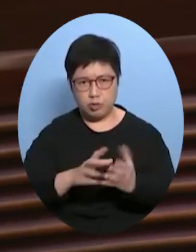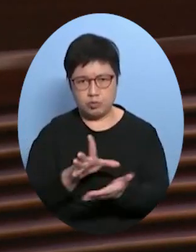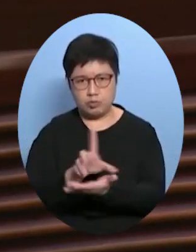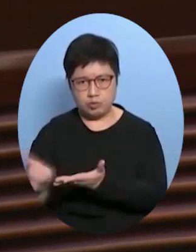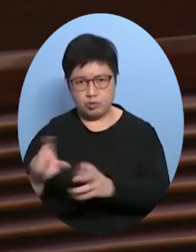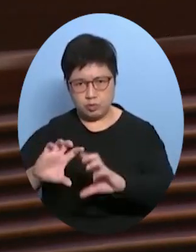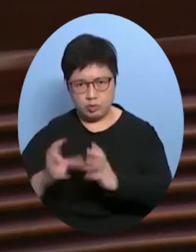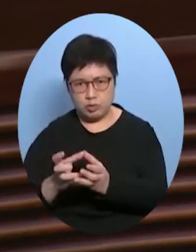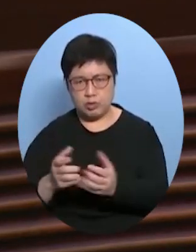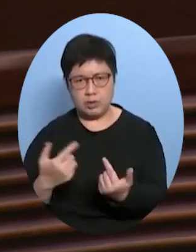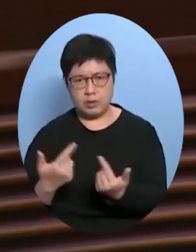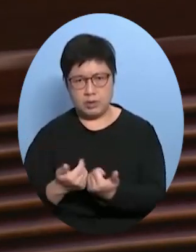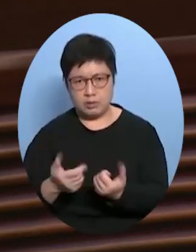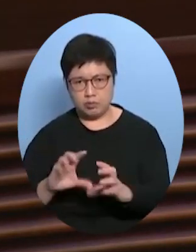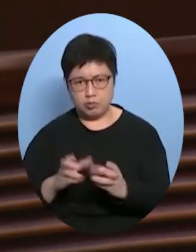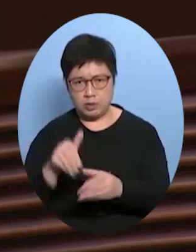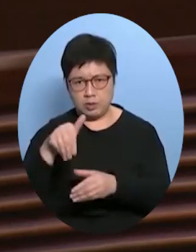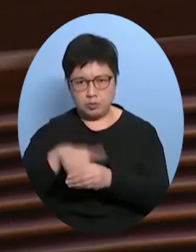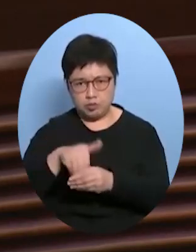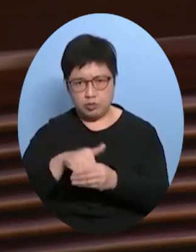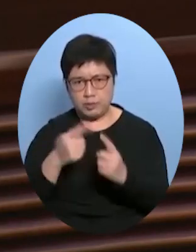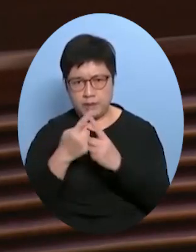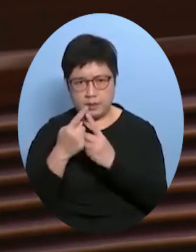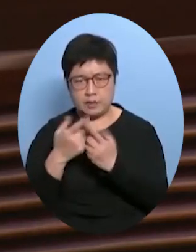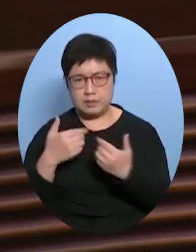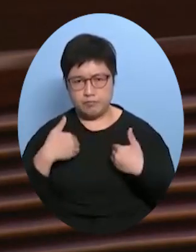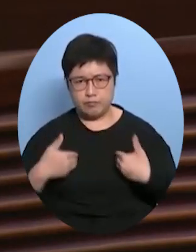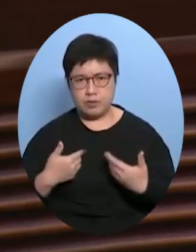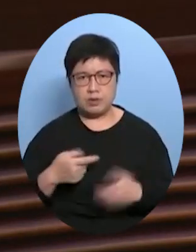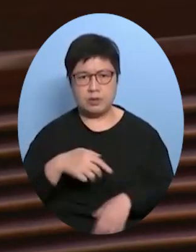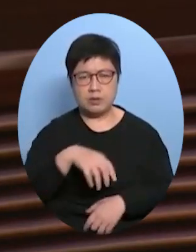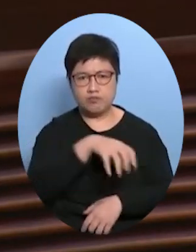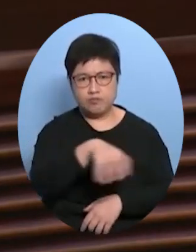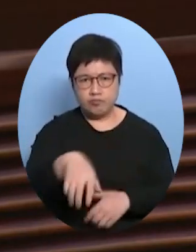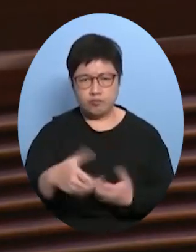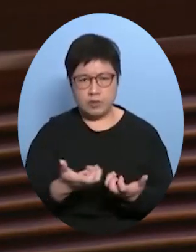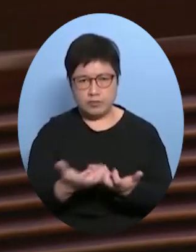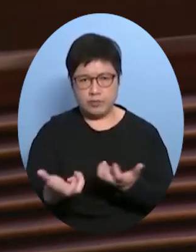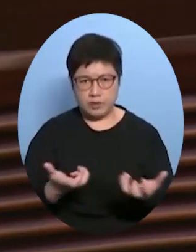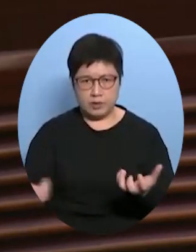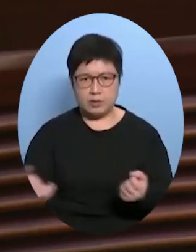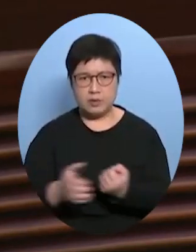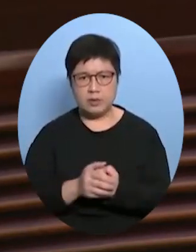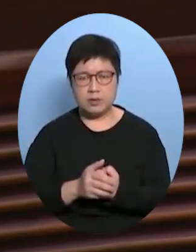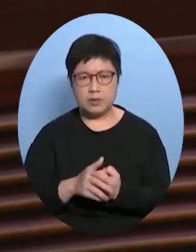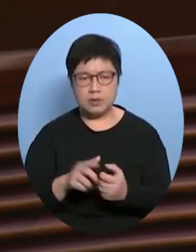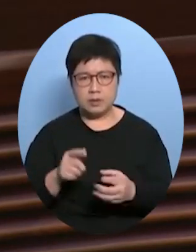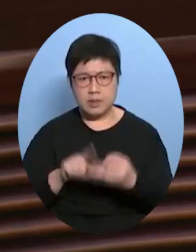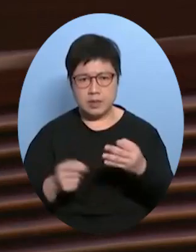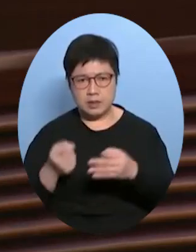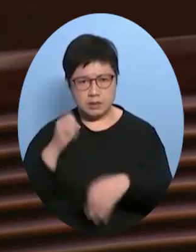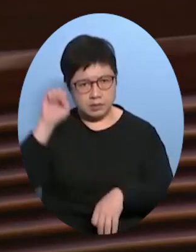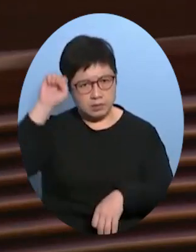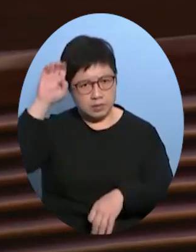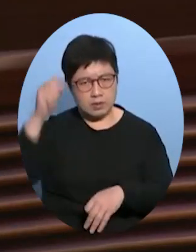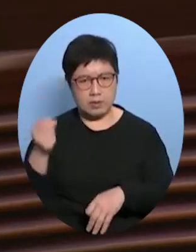別的合資格團體選民的界定、地方選區的界劃分、提名辦法和投